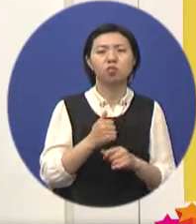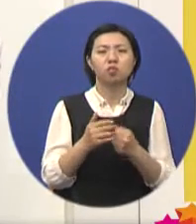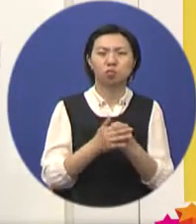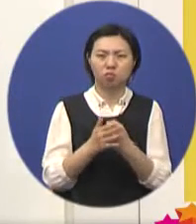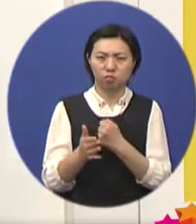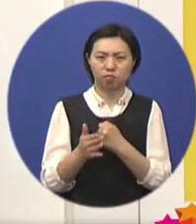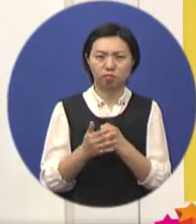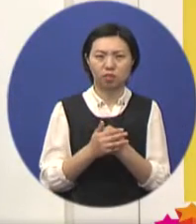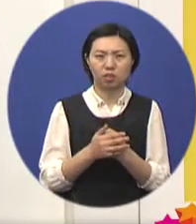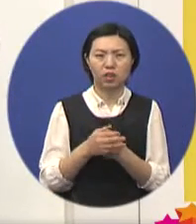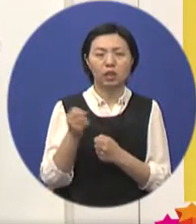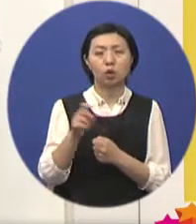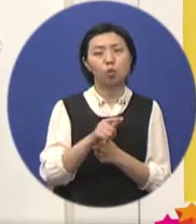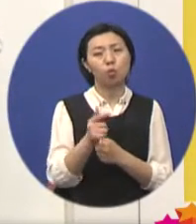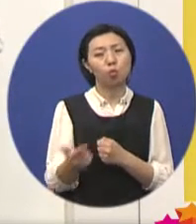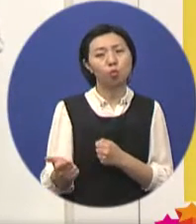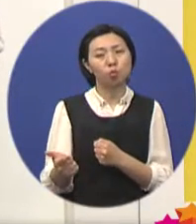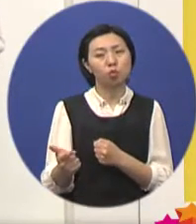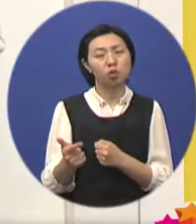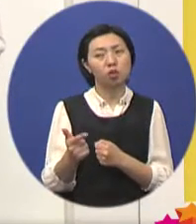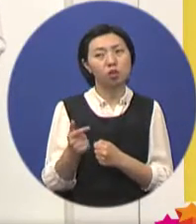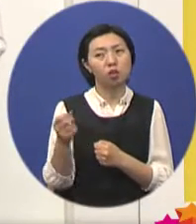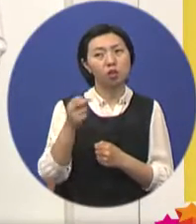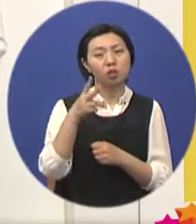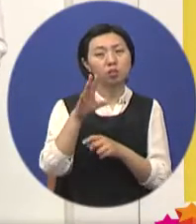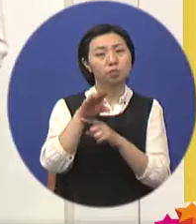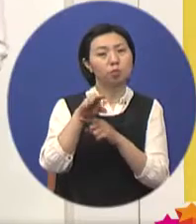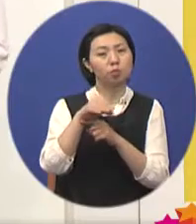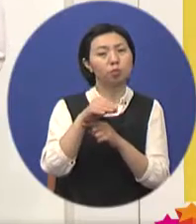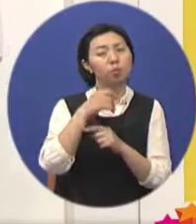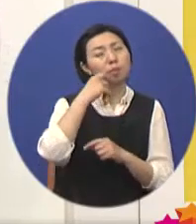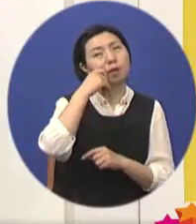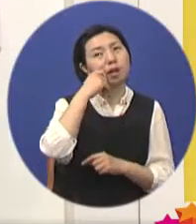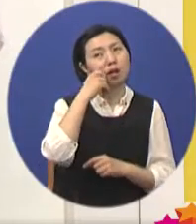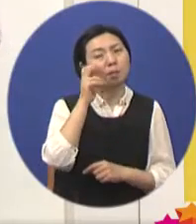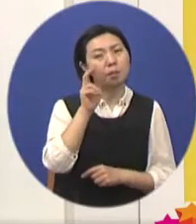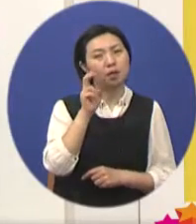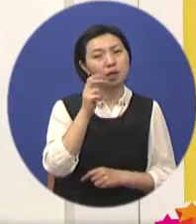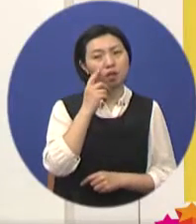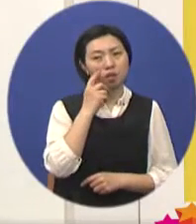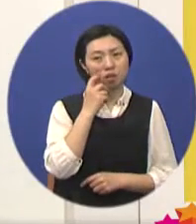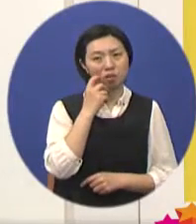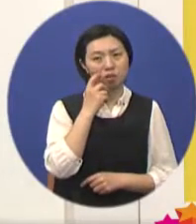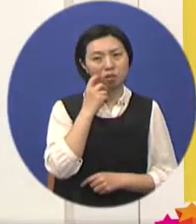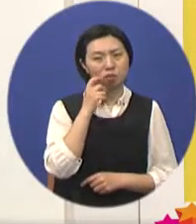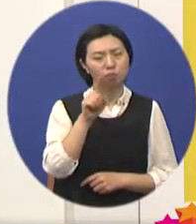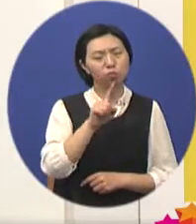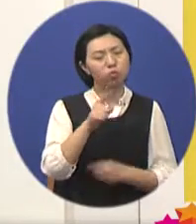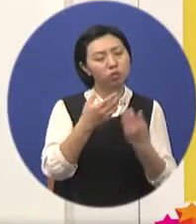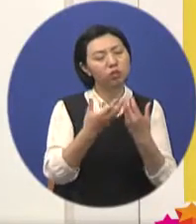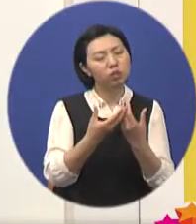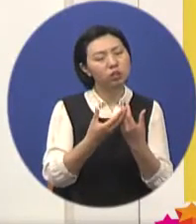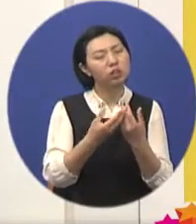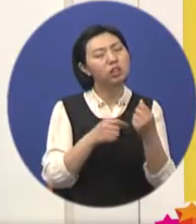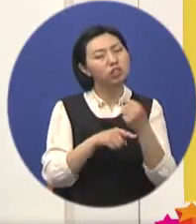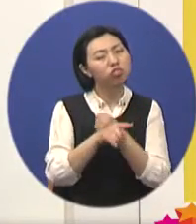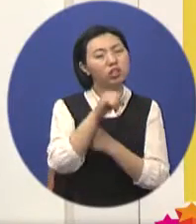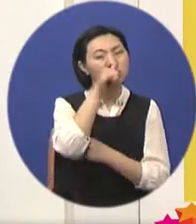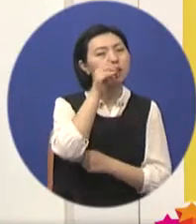네. 재방송이 안 되더라고요. 아 그랬어요? 무슨 사정이 예, 예. 있었나 보네요. 아 무슨 사연이 있었겠죠.